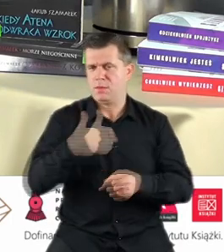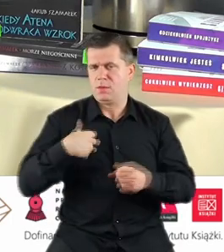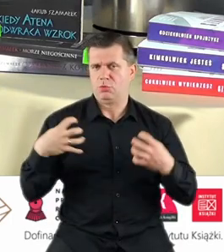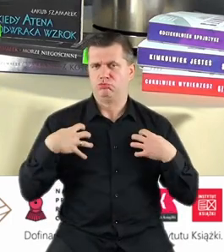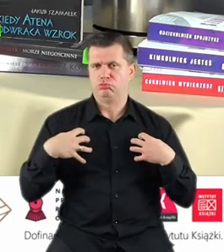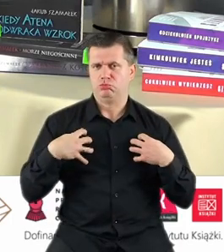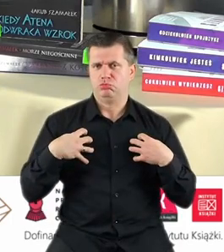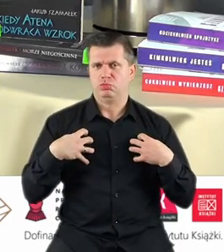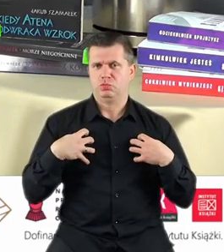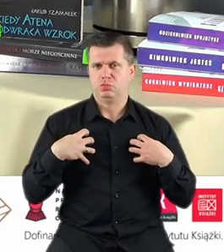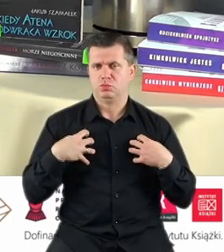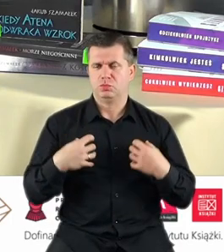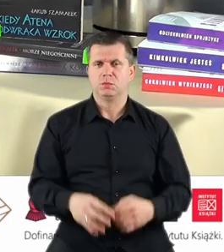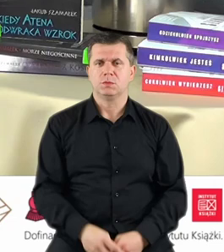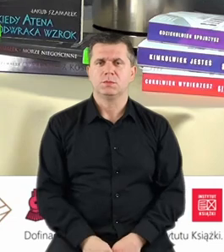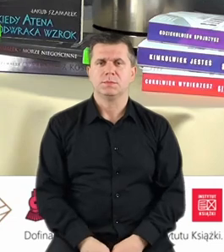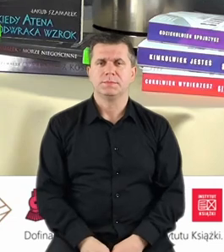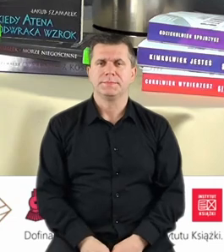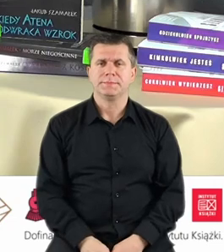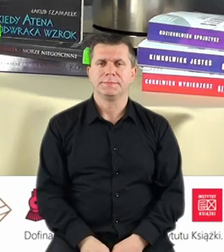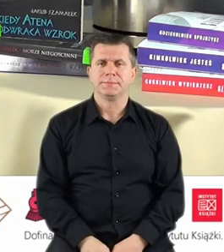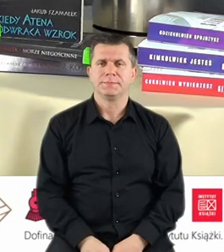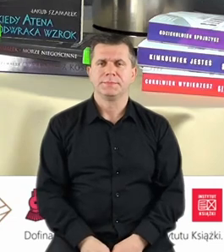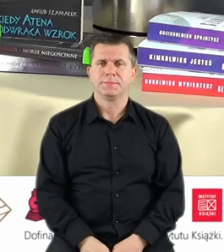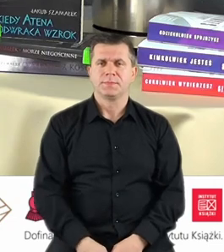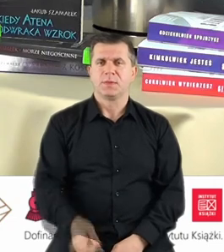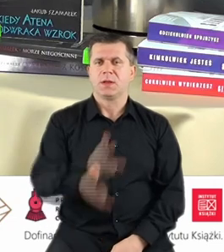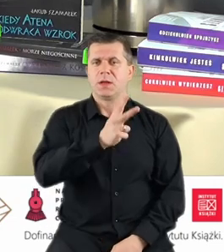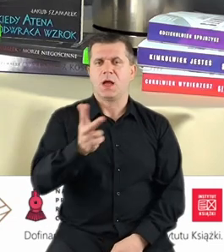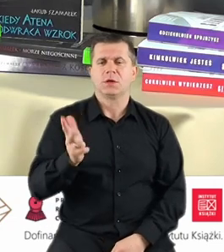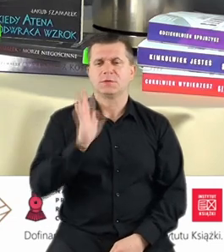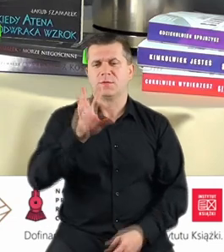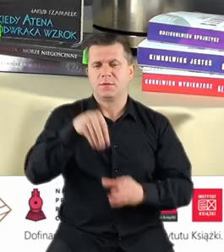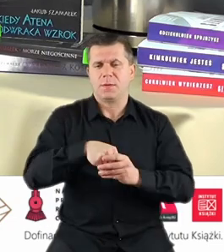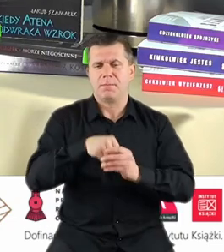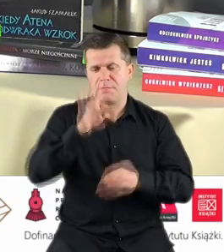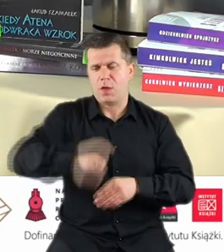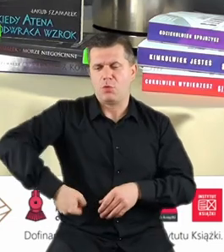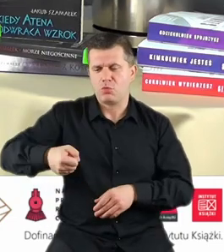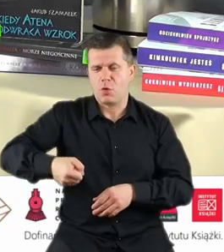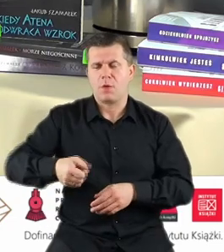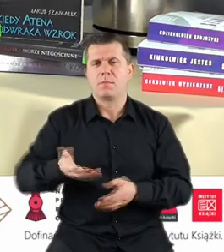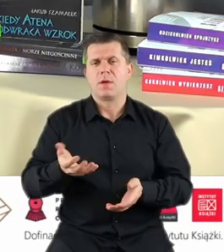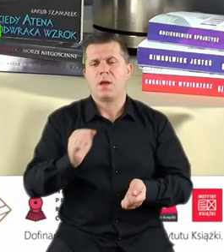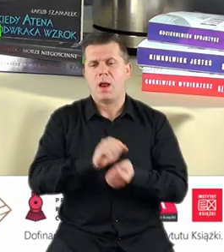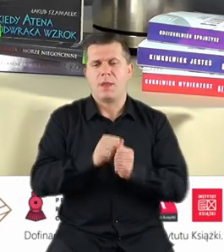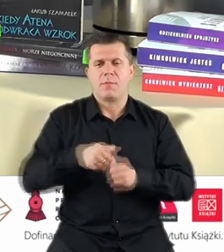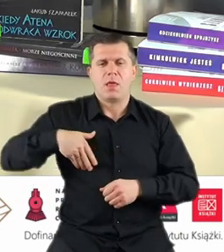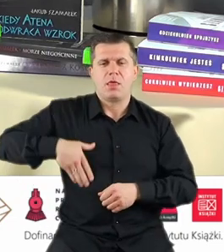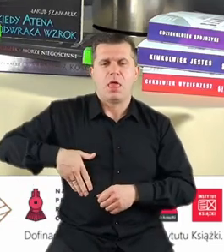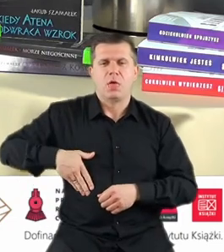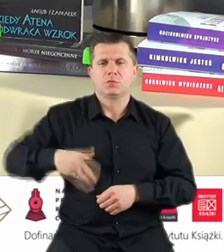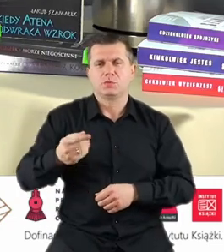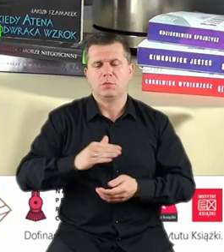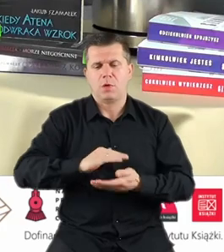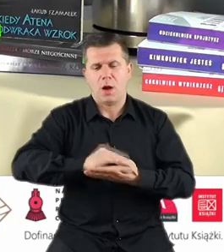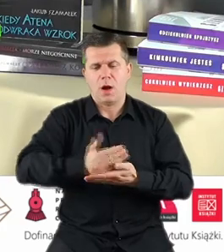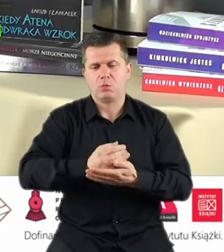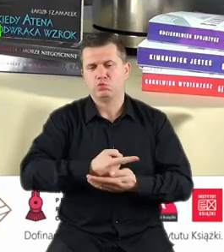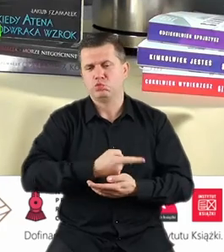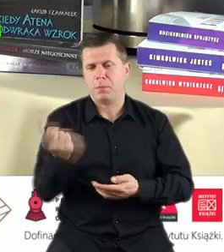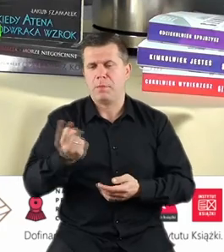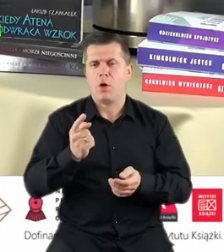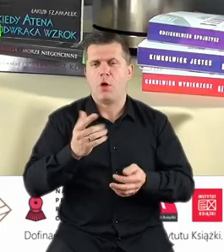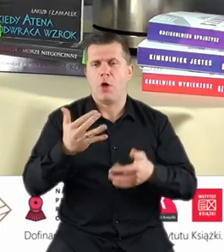przechodzimy do porządku dziennego, bo to, że każdy z nas ma w torebce czy w kieszeni superkomputer, bo